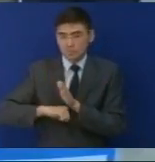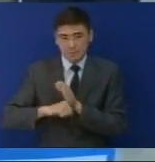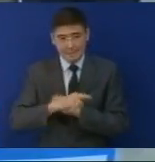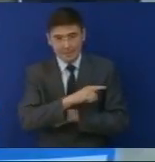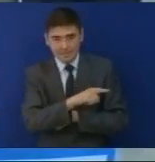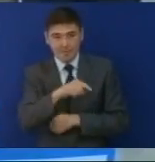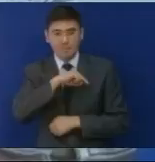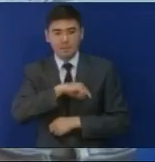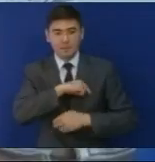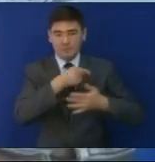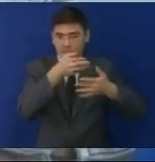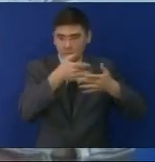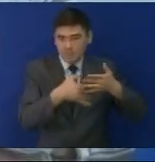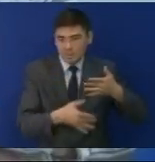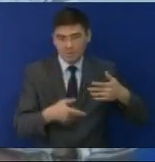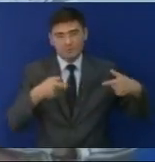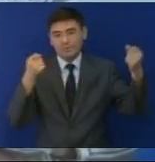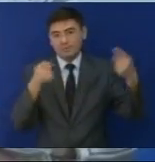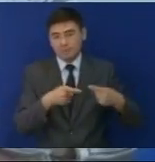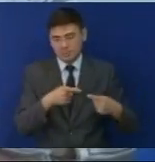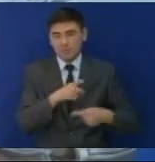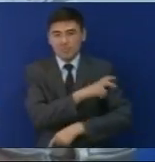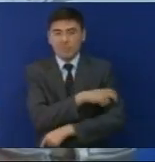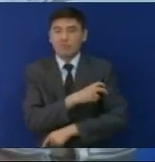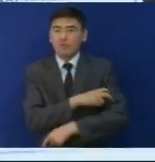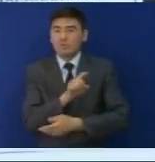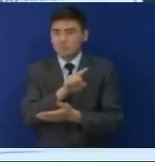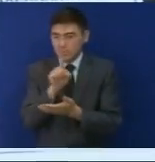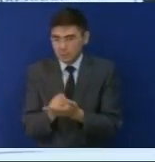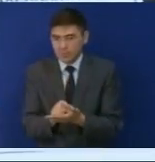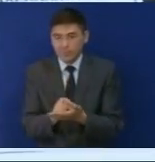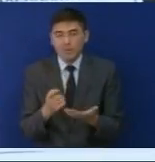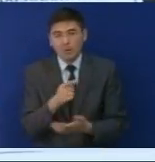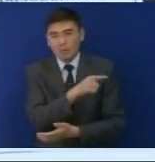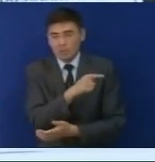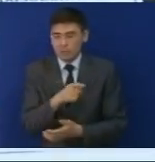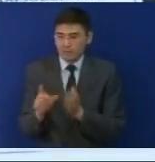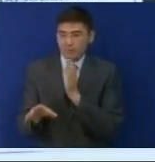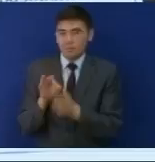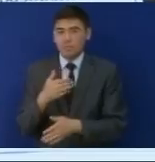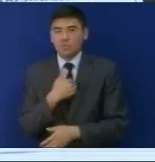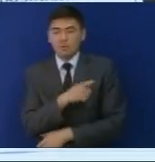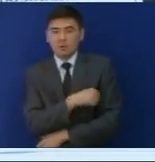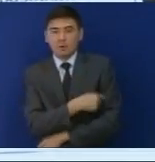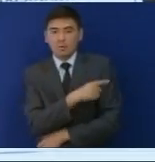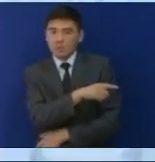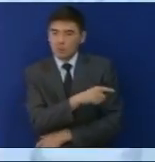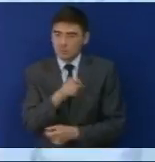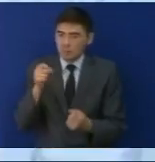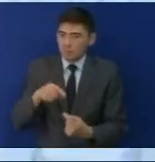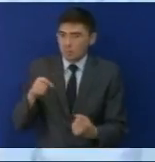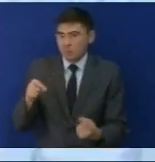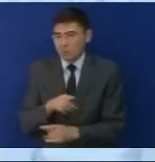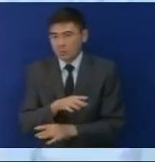личностных качеств. Сдача такого экзамена позволит определить, насколько человек, выбравший специальность врача, подходит к работе в этой профессии. В